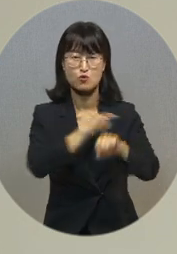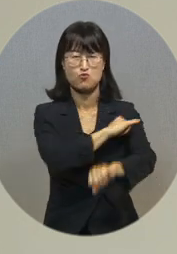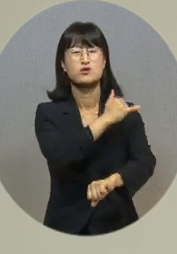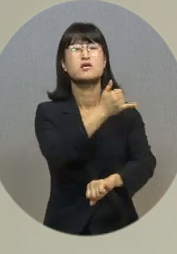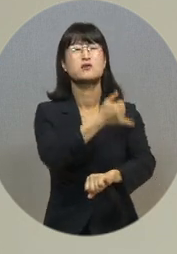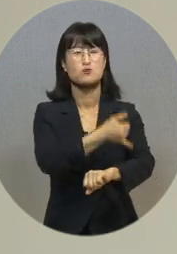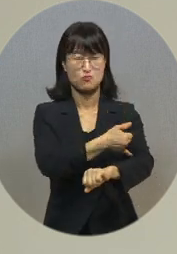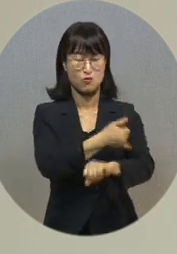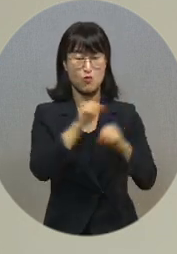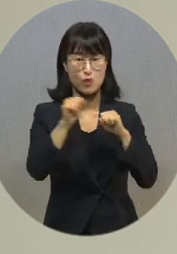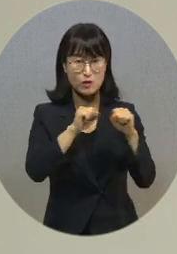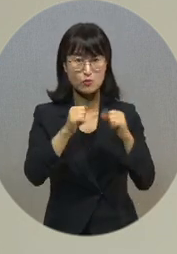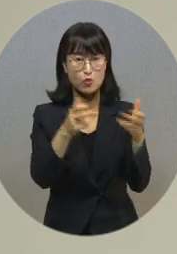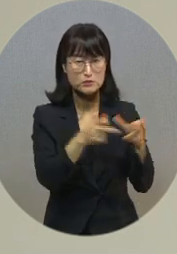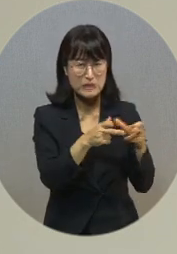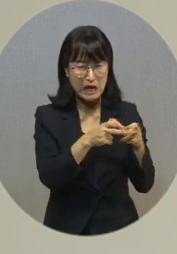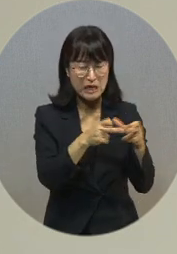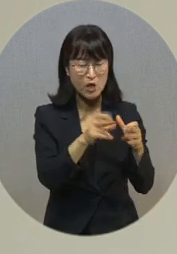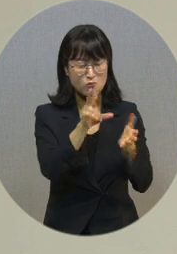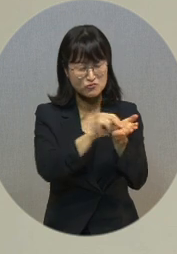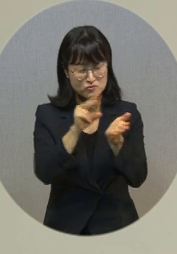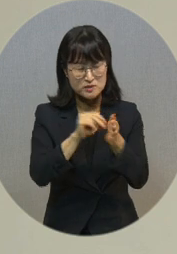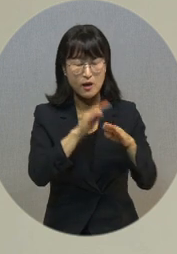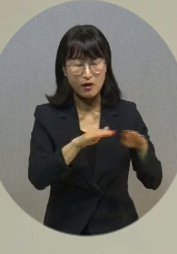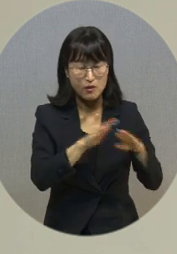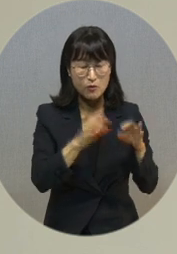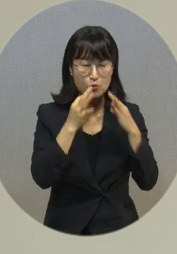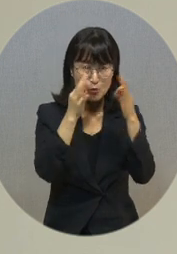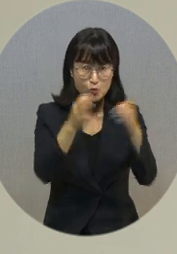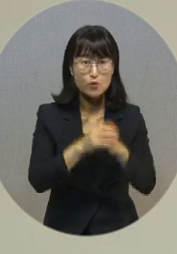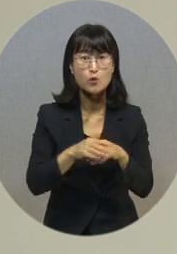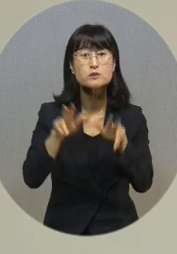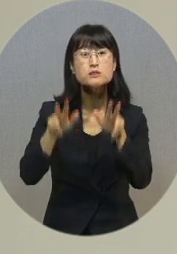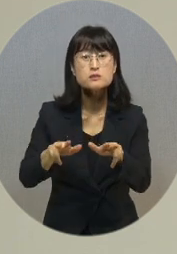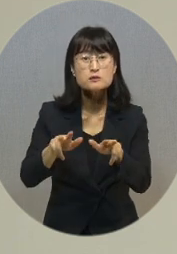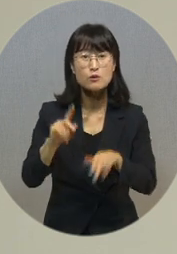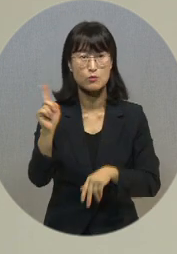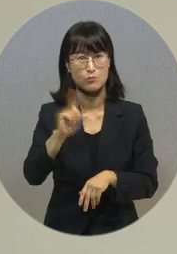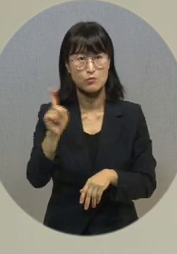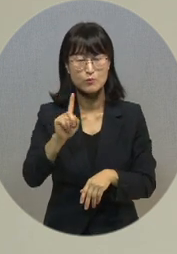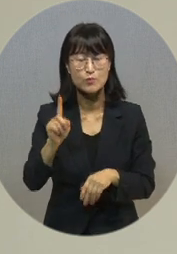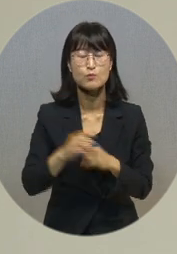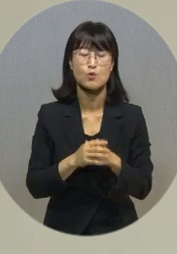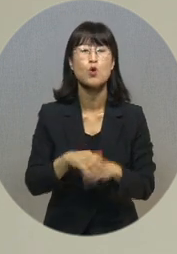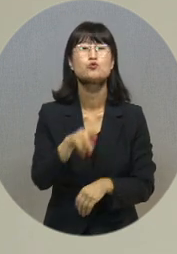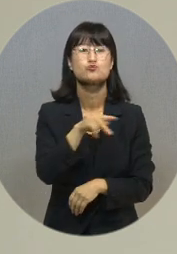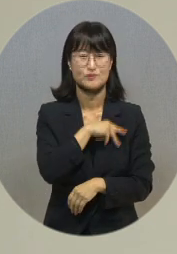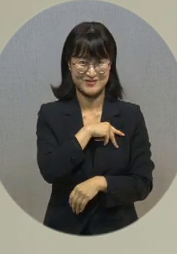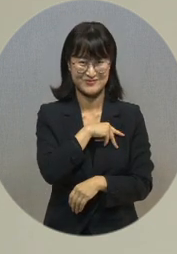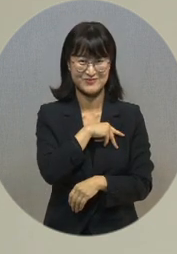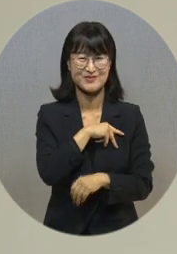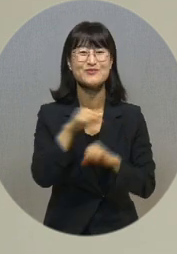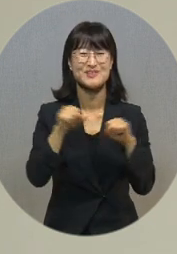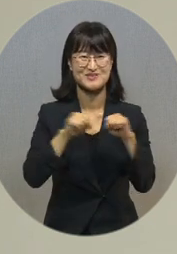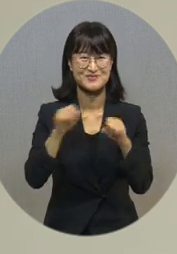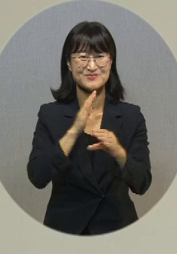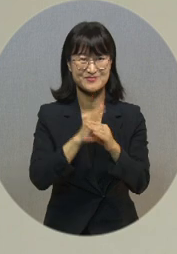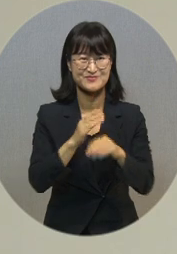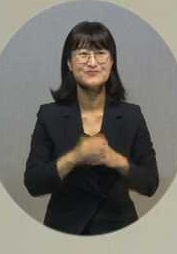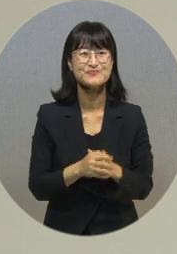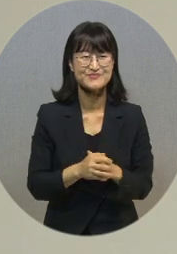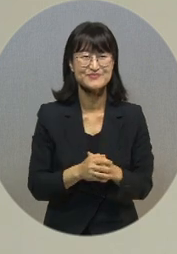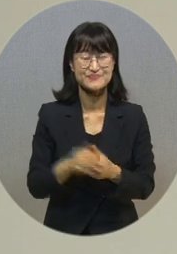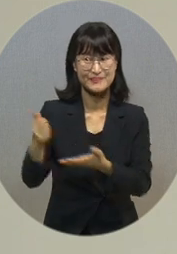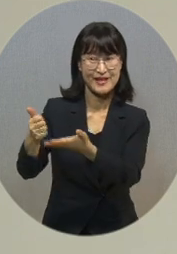장애인들의 여러 문제들을 해결해 주셨고, 그리고 또 한 가지, 지금 현재는 국회의원입니다. 예, 바로 이